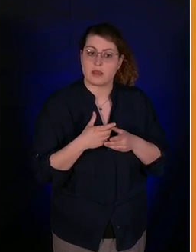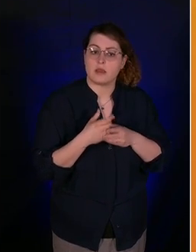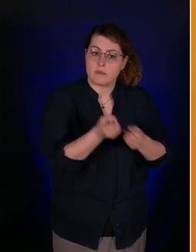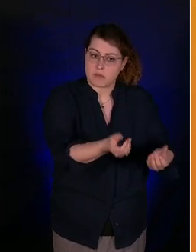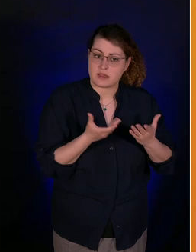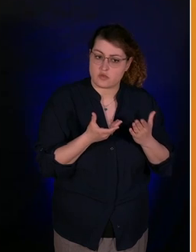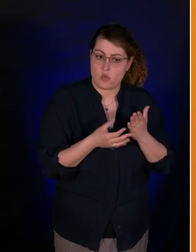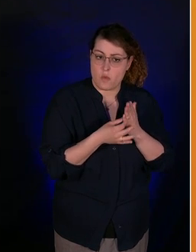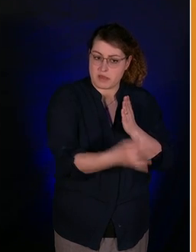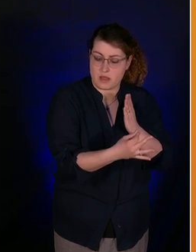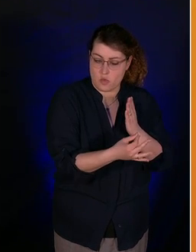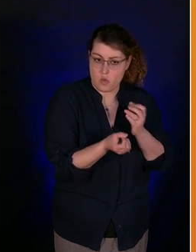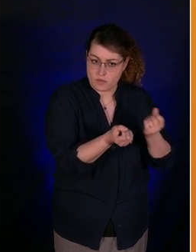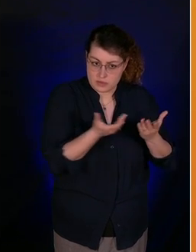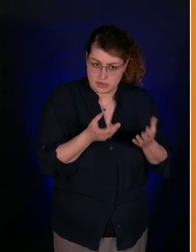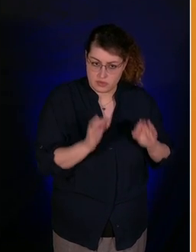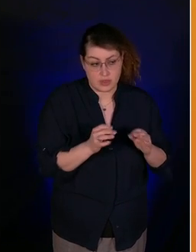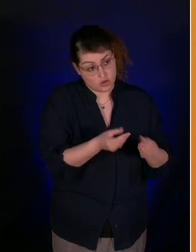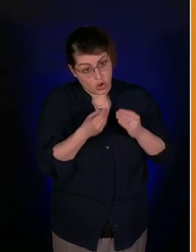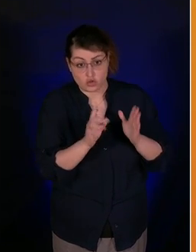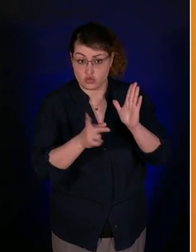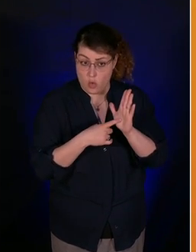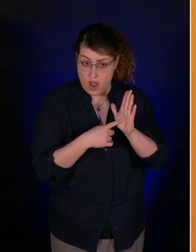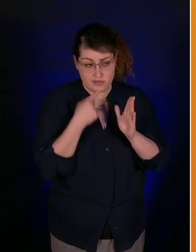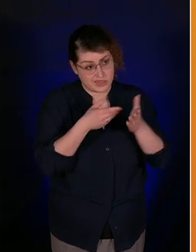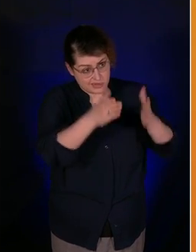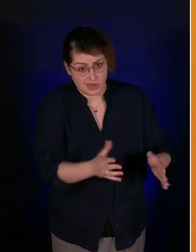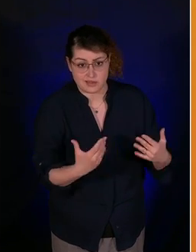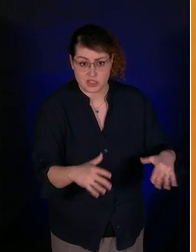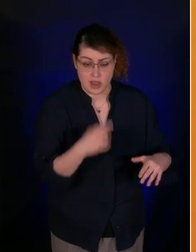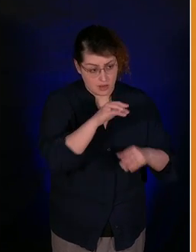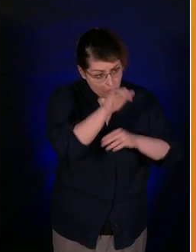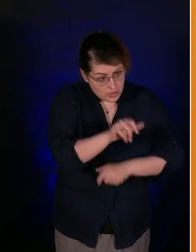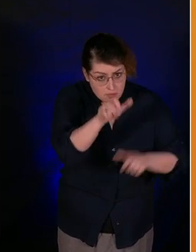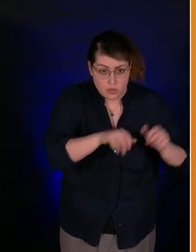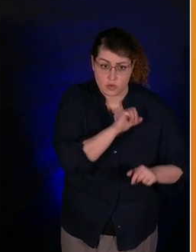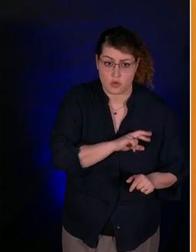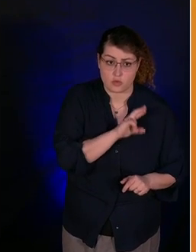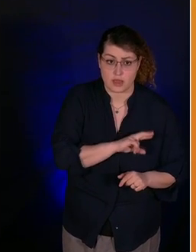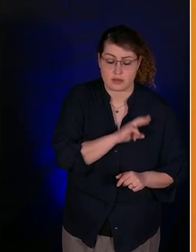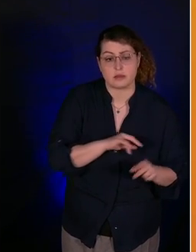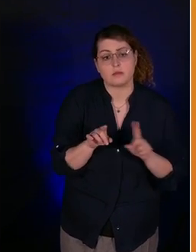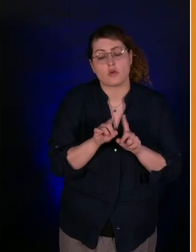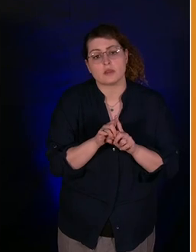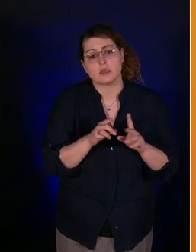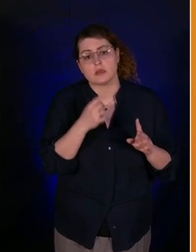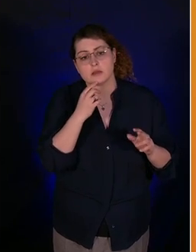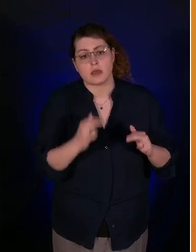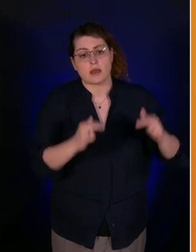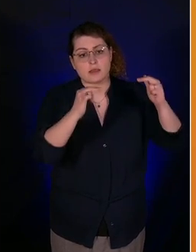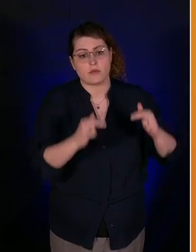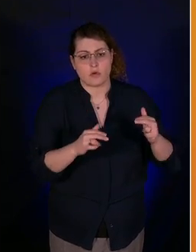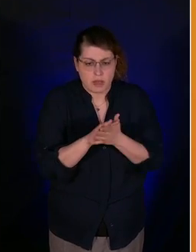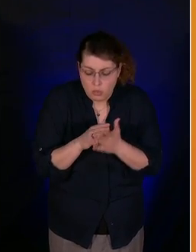celles qui donnent des droits. Ces droits, parce qu'ils sont définis, protègent les retraités et se retrouver avec un niveau de pension.